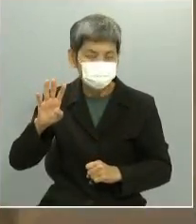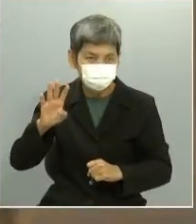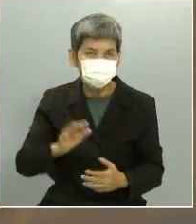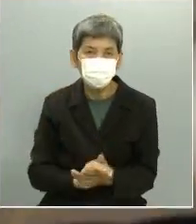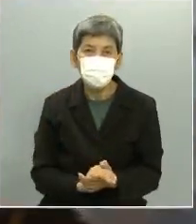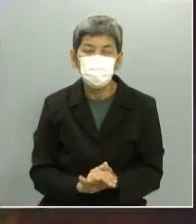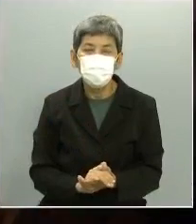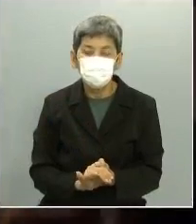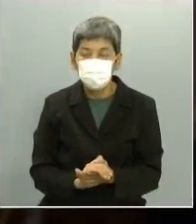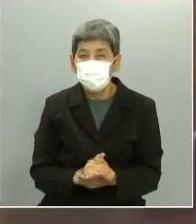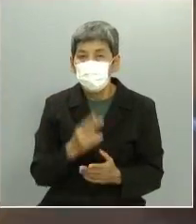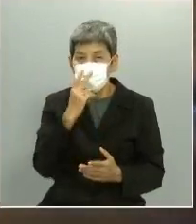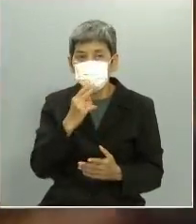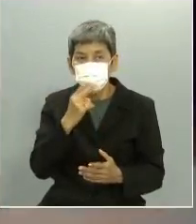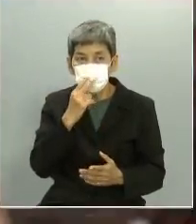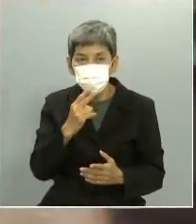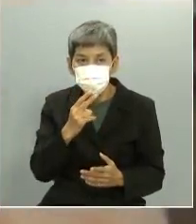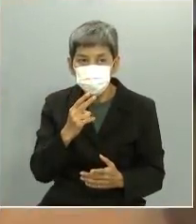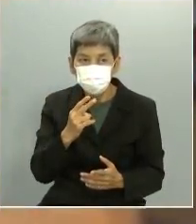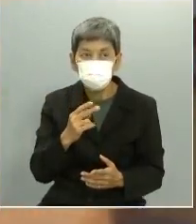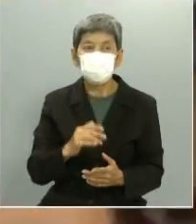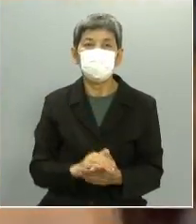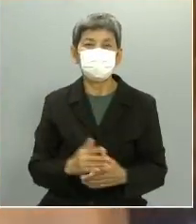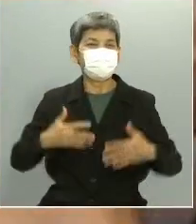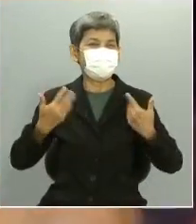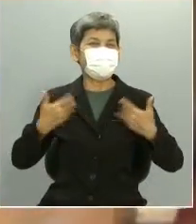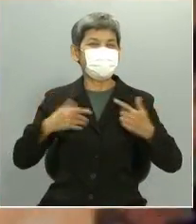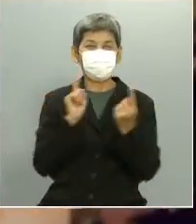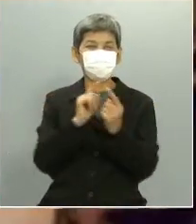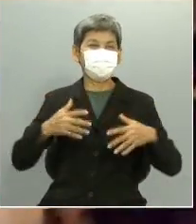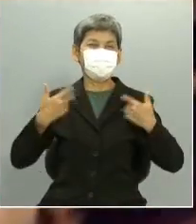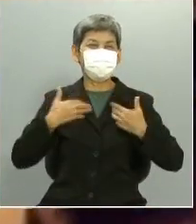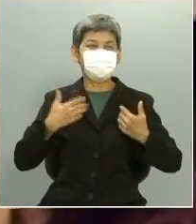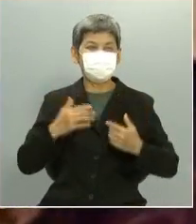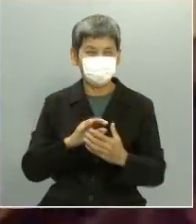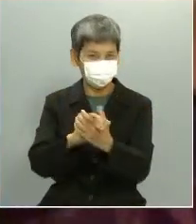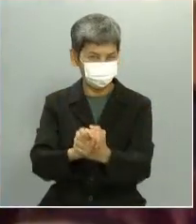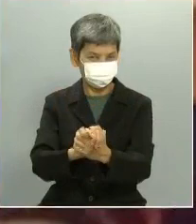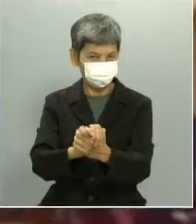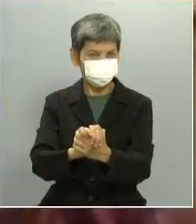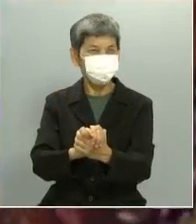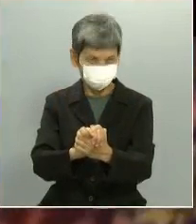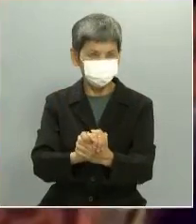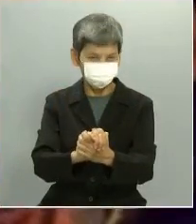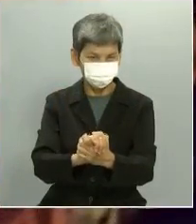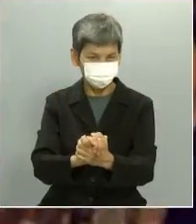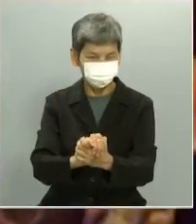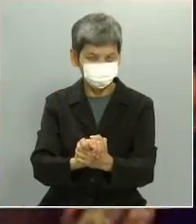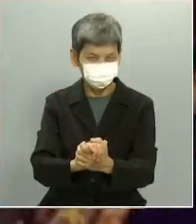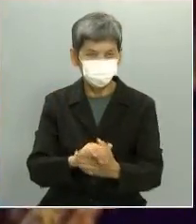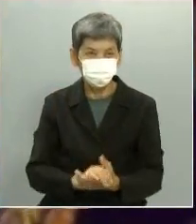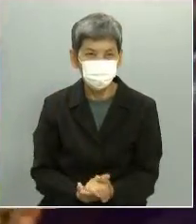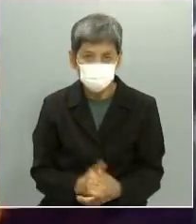ตก็เป็นคนที่จริงๆมี โอ้ยที่ต้องดีใจค่ะมาจากเมืองกาญเลยนะคะ จริงดิ จริงค่ะ มาจากเมืองกาญเลย พรุ่